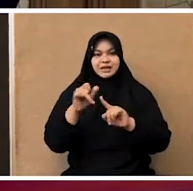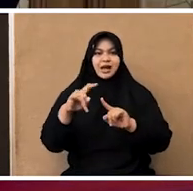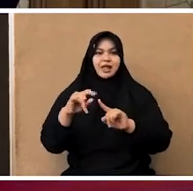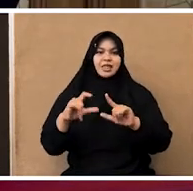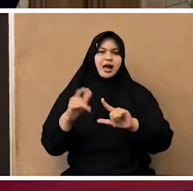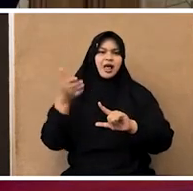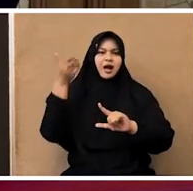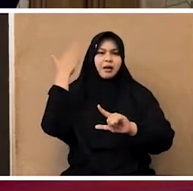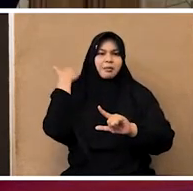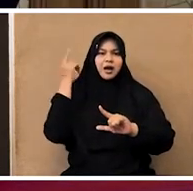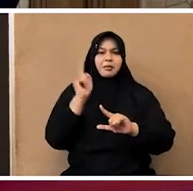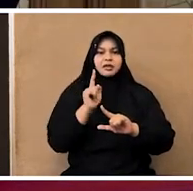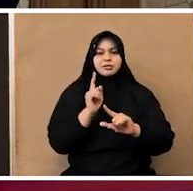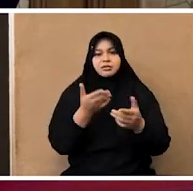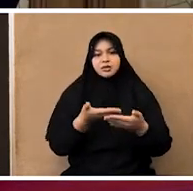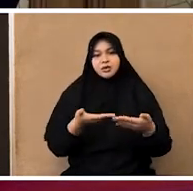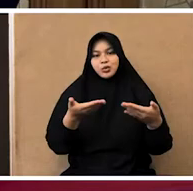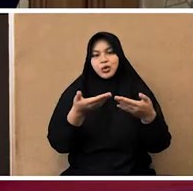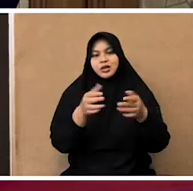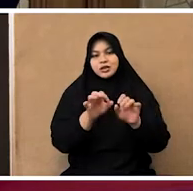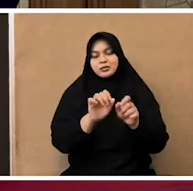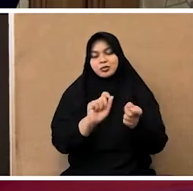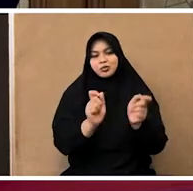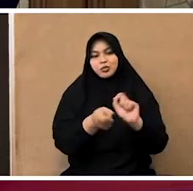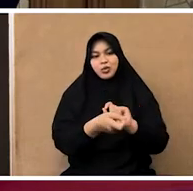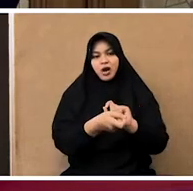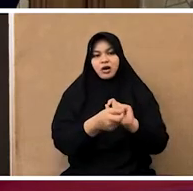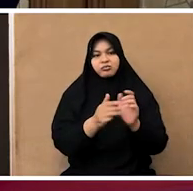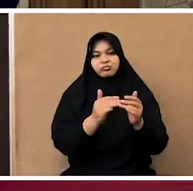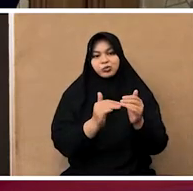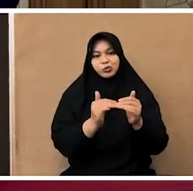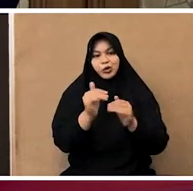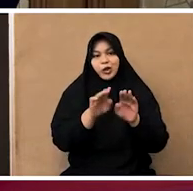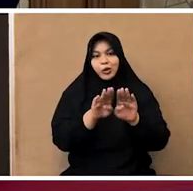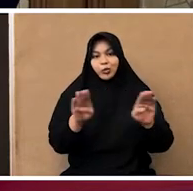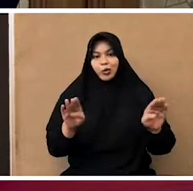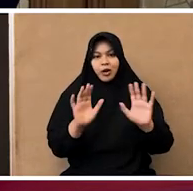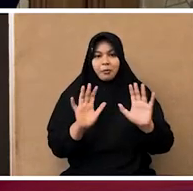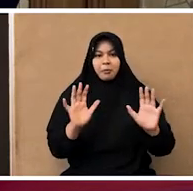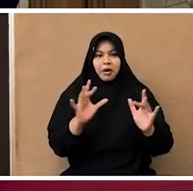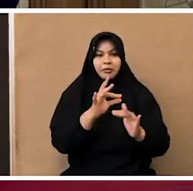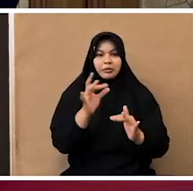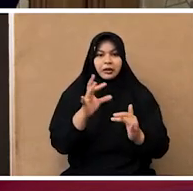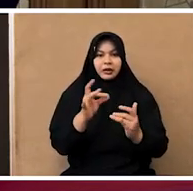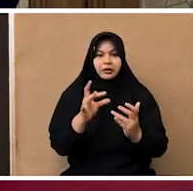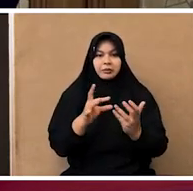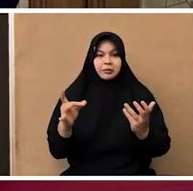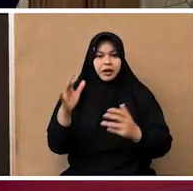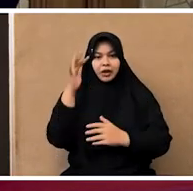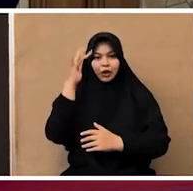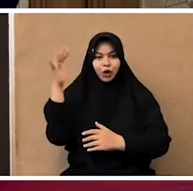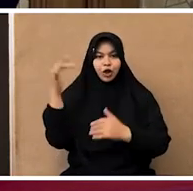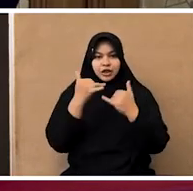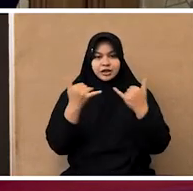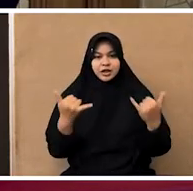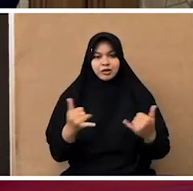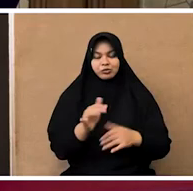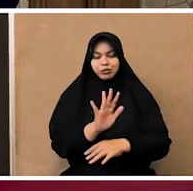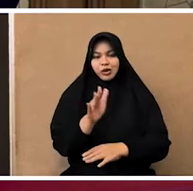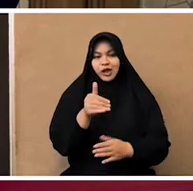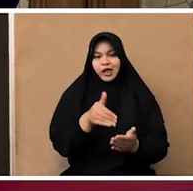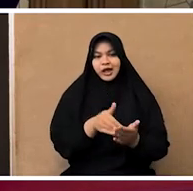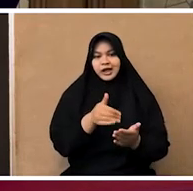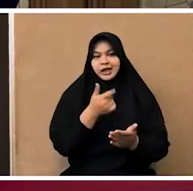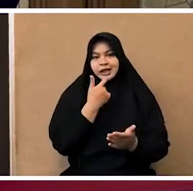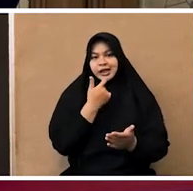semakin berubah sudah semakin terbuka sudah semakin banyak alternatif bahkan teorinya tuh sekarang bukan lagi